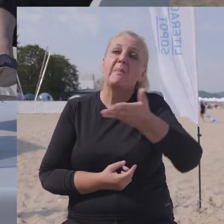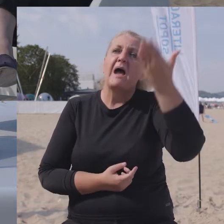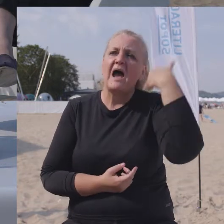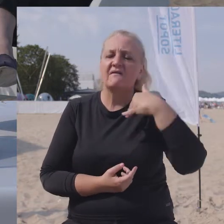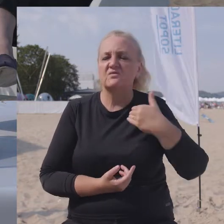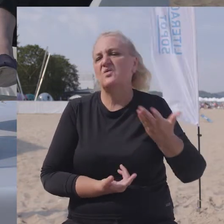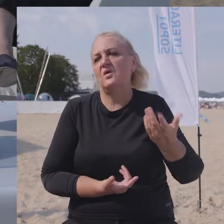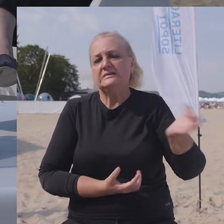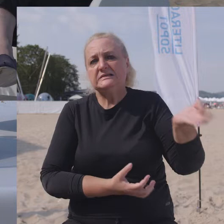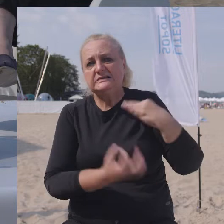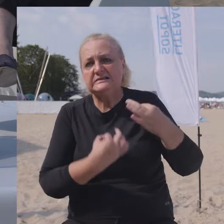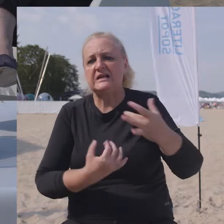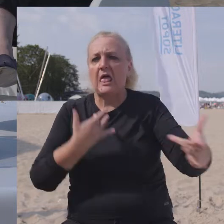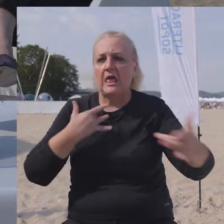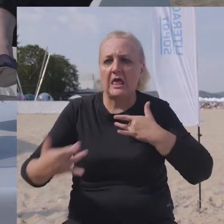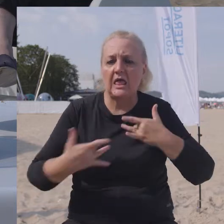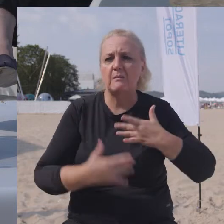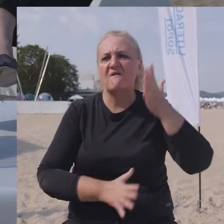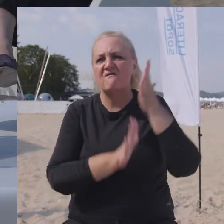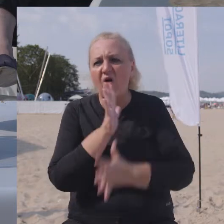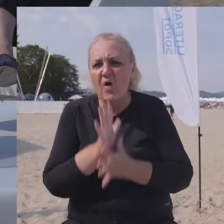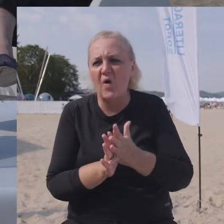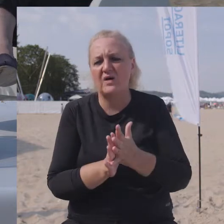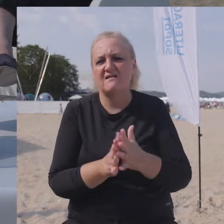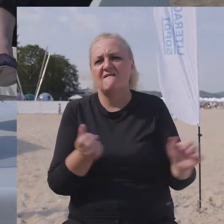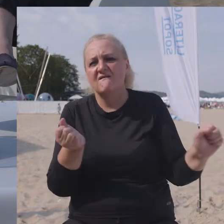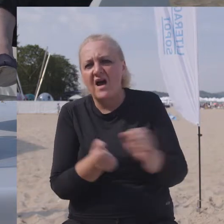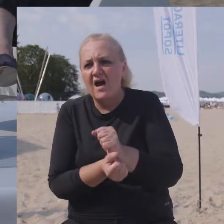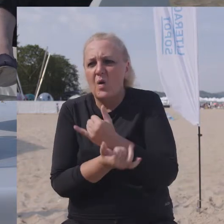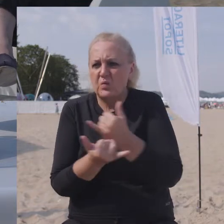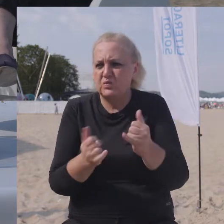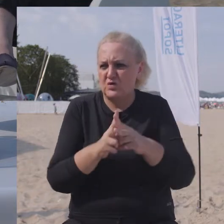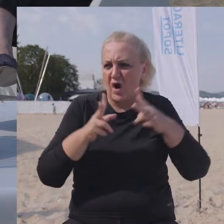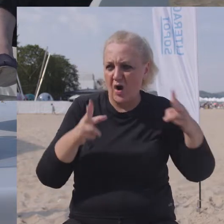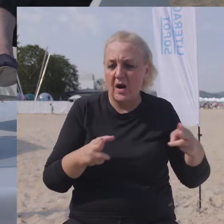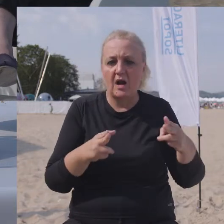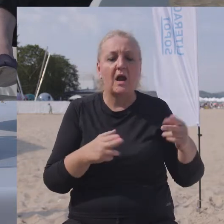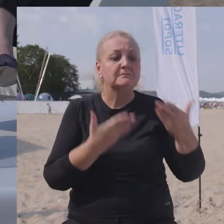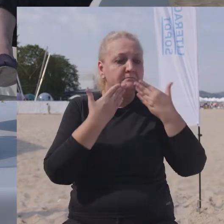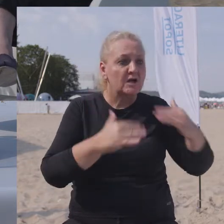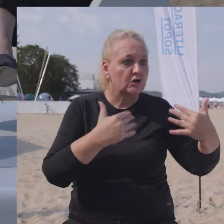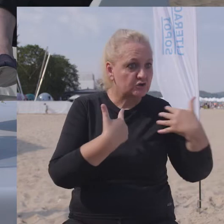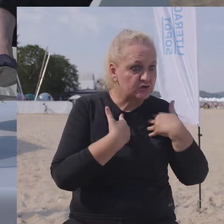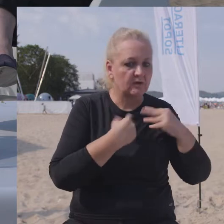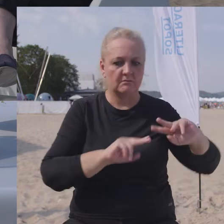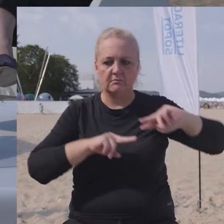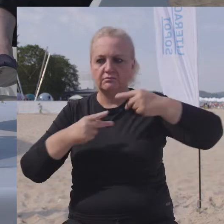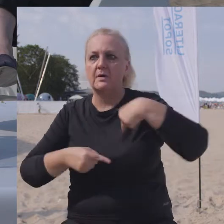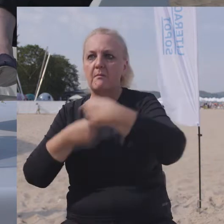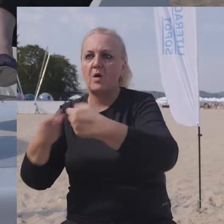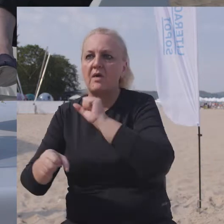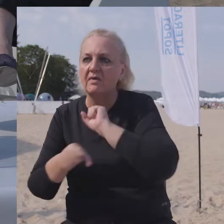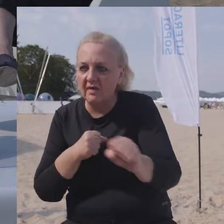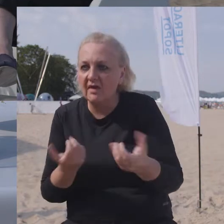okrucieństwa, takiego piekła, wyszli z wojny, przeżyli z wojny, tylko dzięki temu, że oni przeżyli, my jesteśmy. Mhm. Że no,